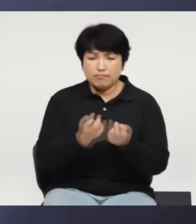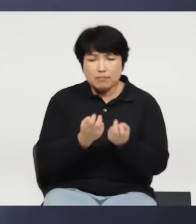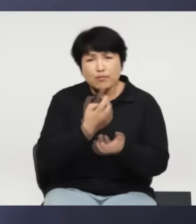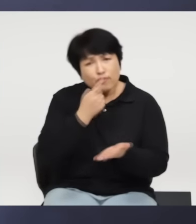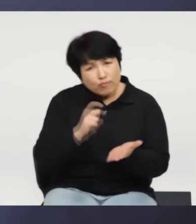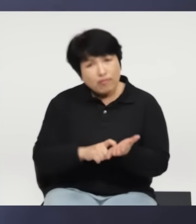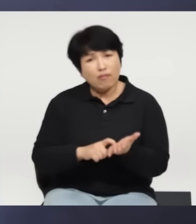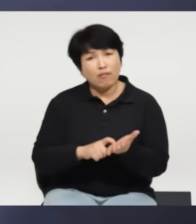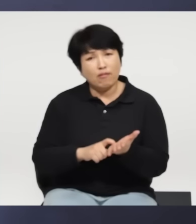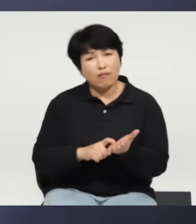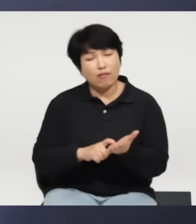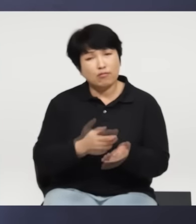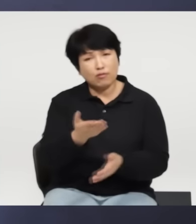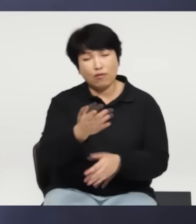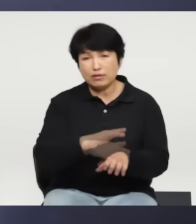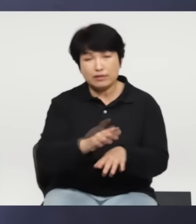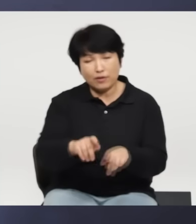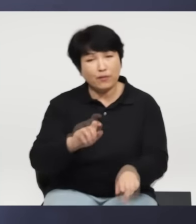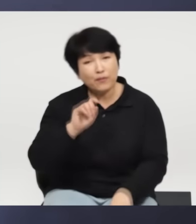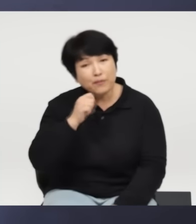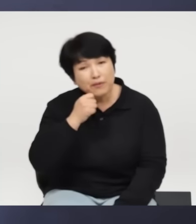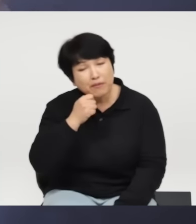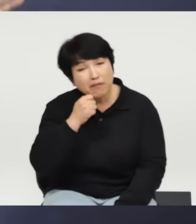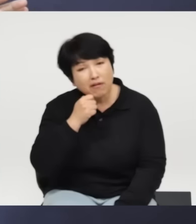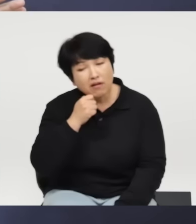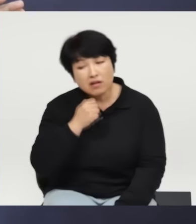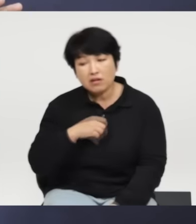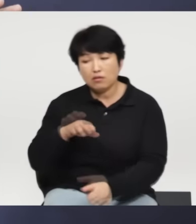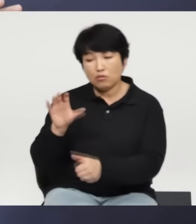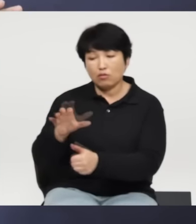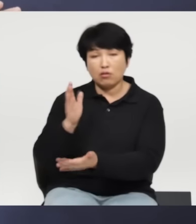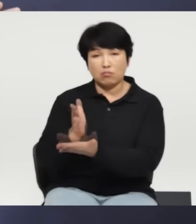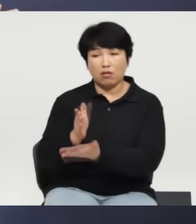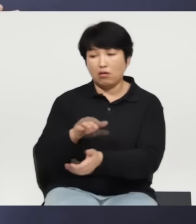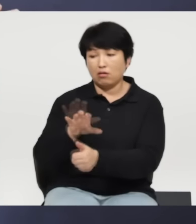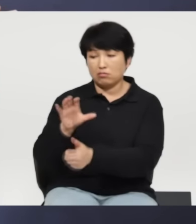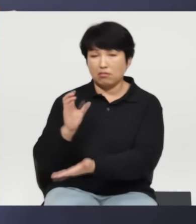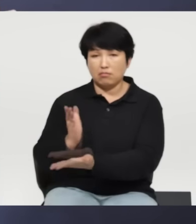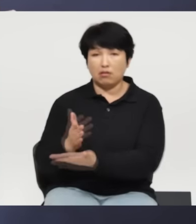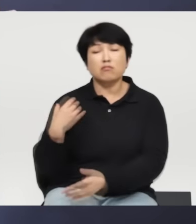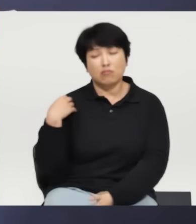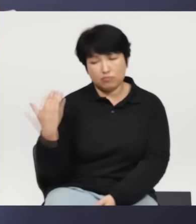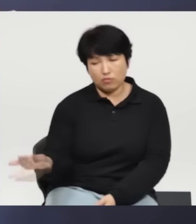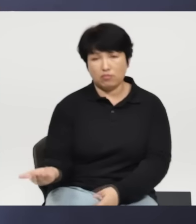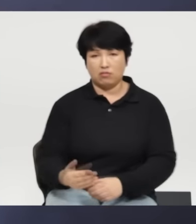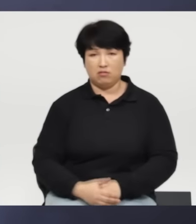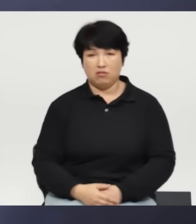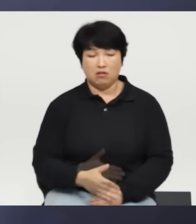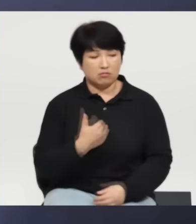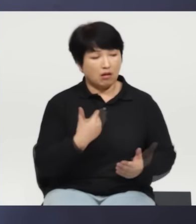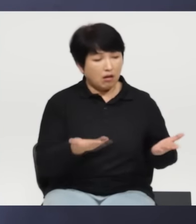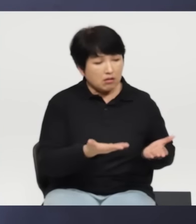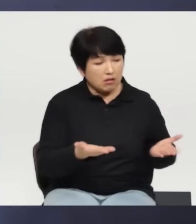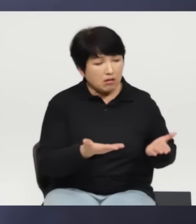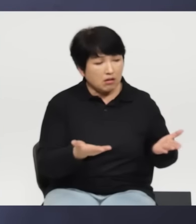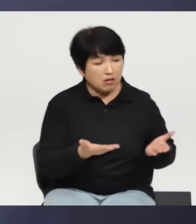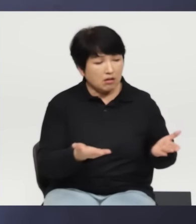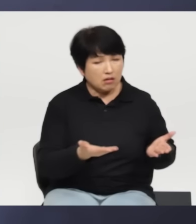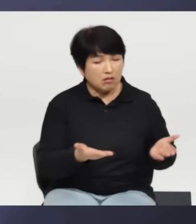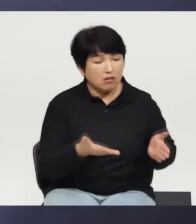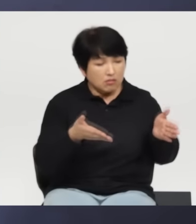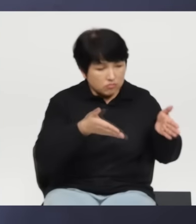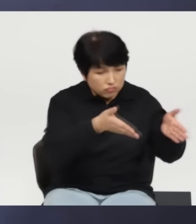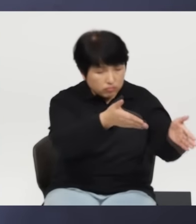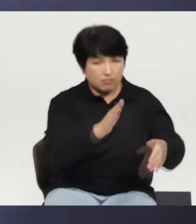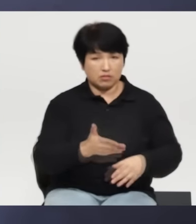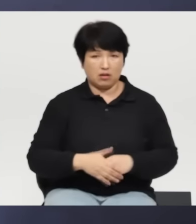쉬운 길을 가르쳐줘도 못해요. 야단 안 치는 거 얼마나 쉬워요. 내버려 두면 되고 그 다음에 내가 할 길을